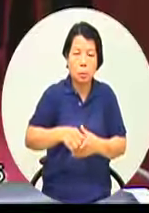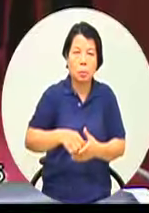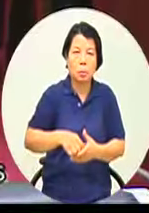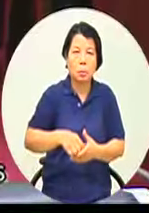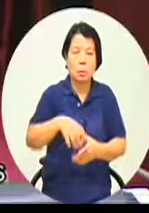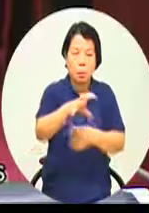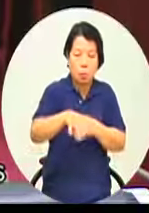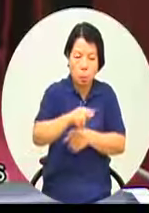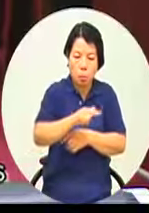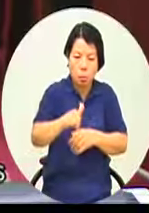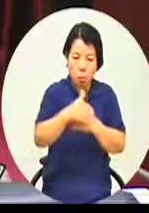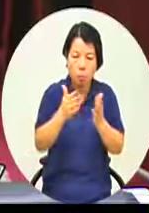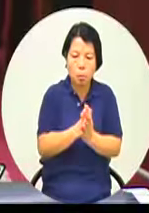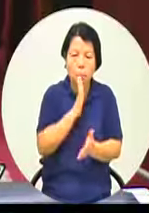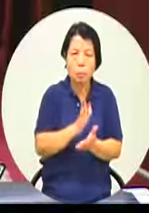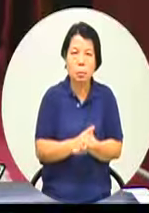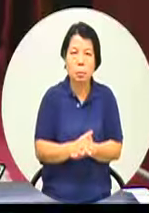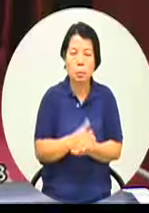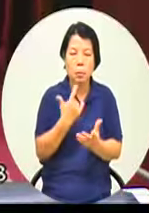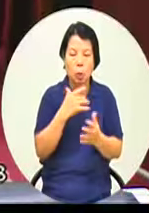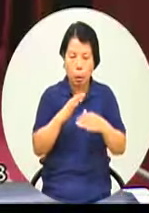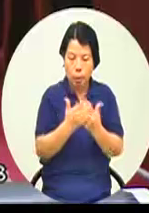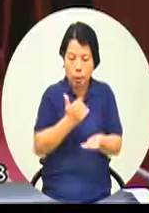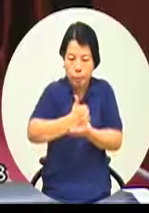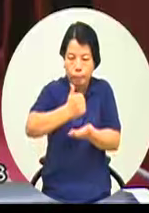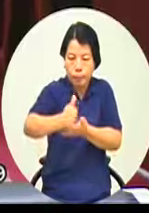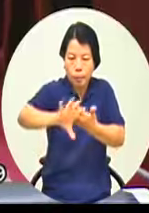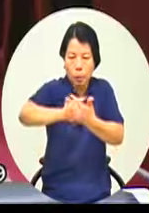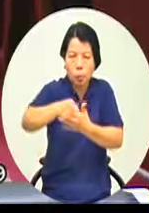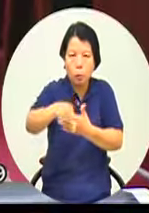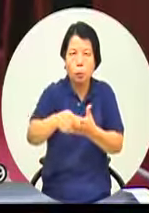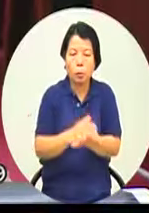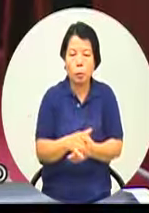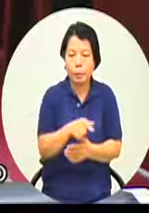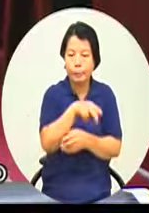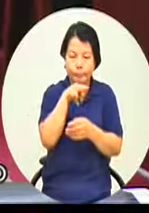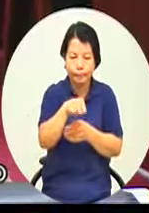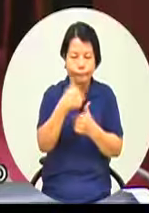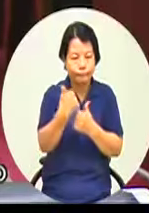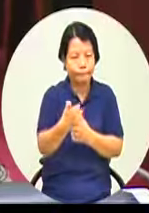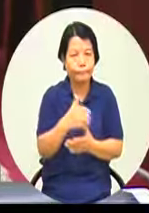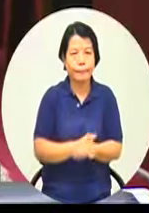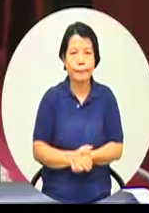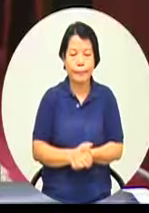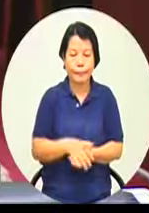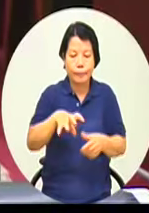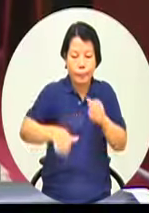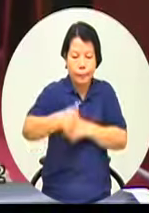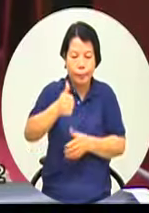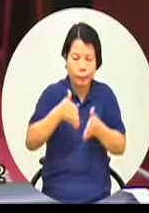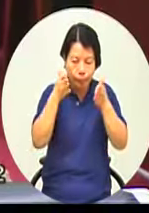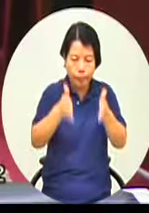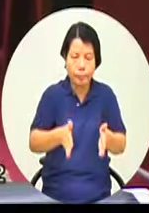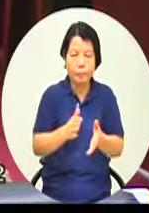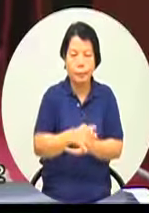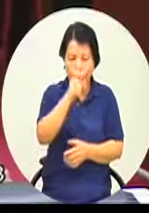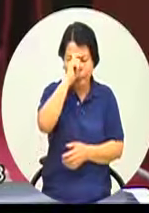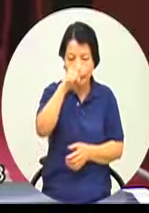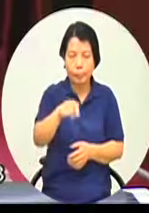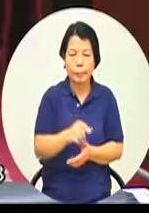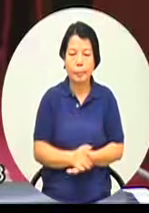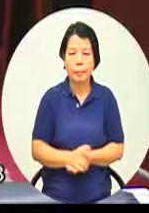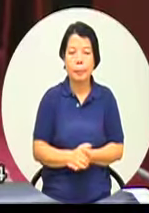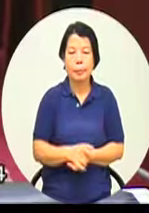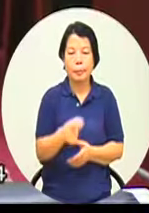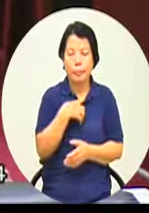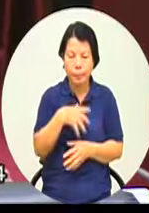争力，我们很多农产品也都行销到国外去，那我们何乐而不为？好，所以我想局长这个部分，我希望你还要集